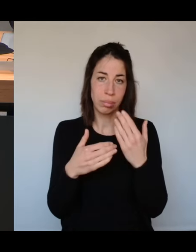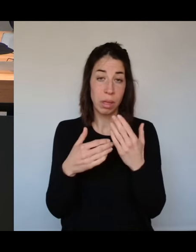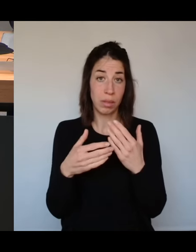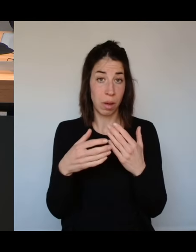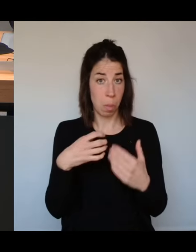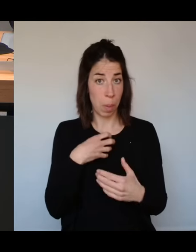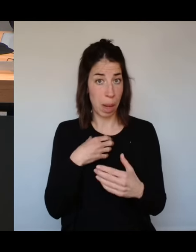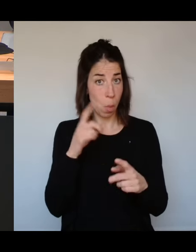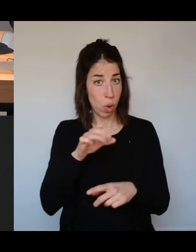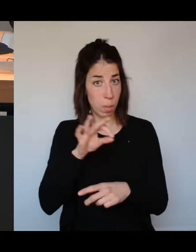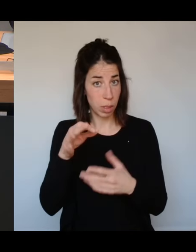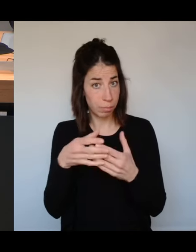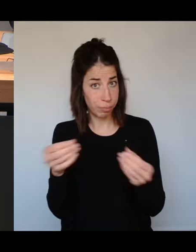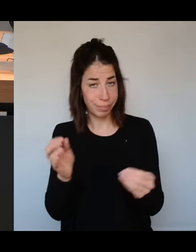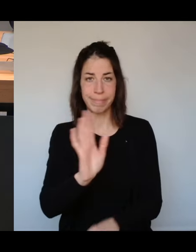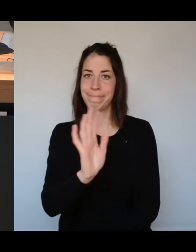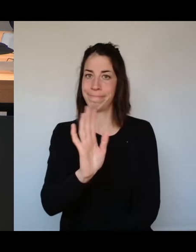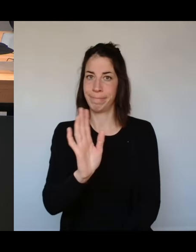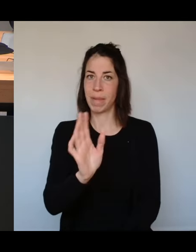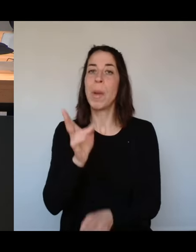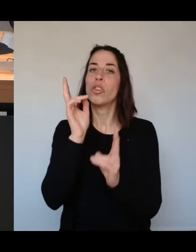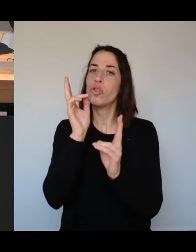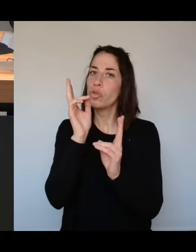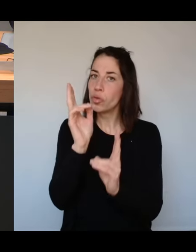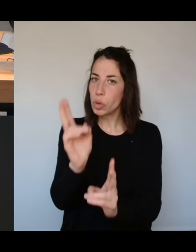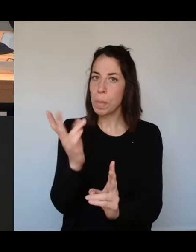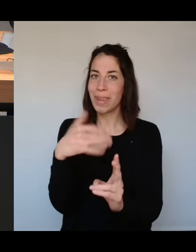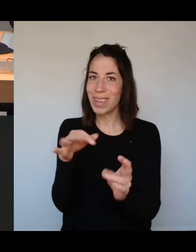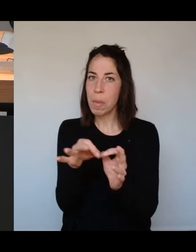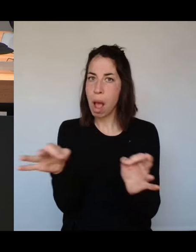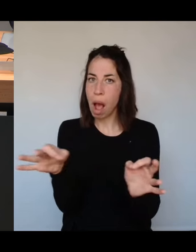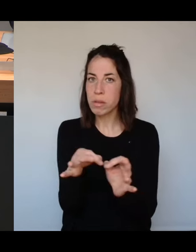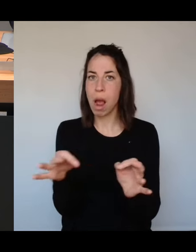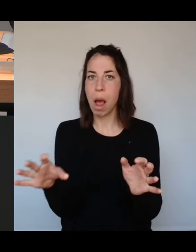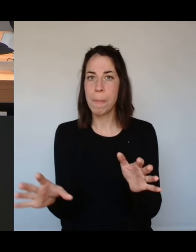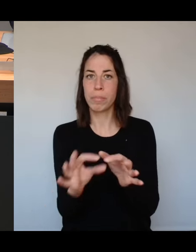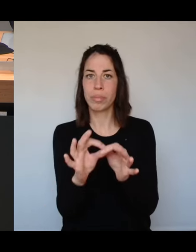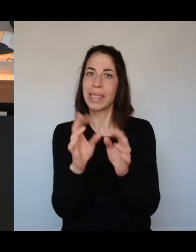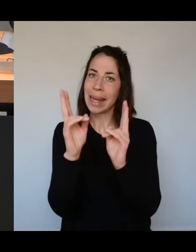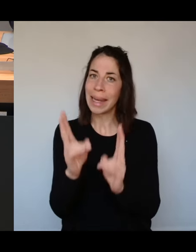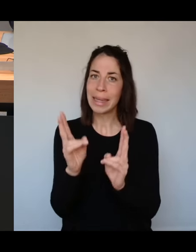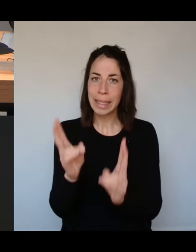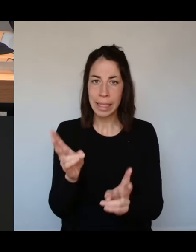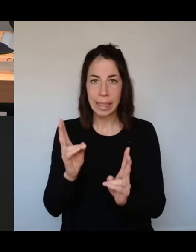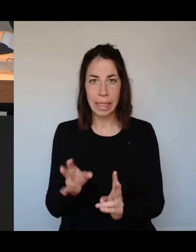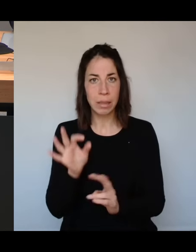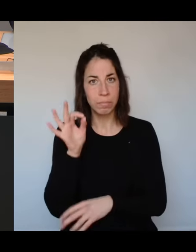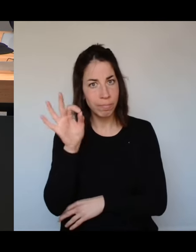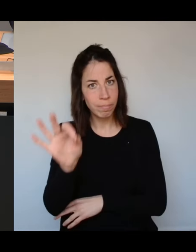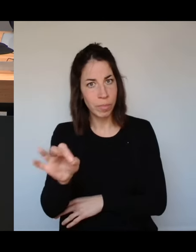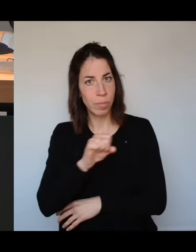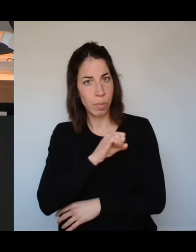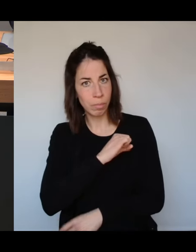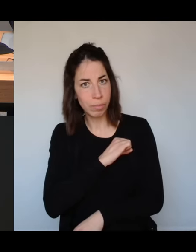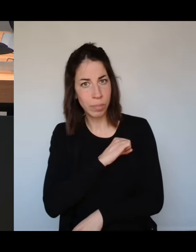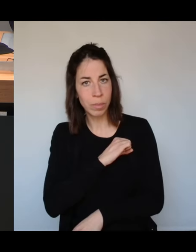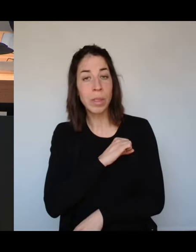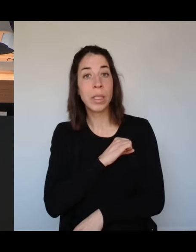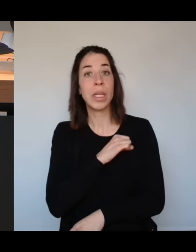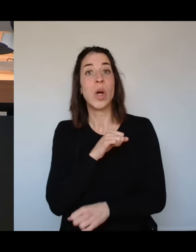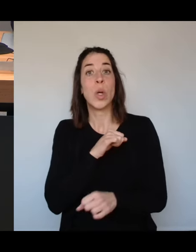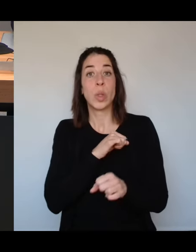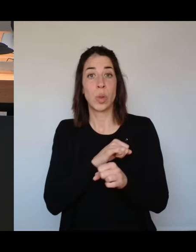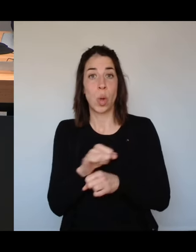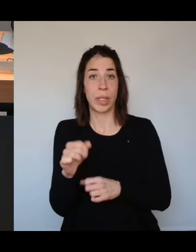solche Maßnahmen sind, die richtig sein können, die gut sein können, dass wir aber eben auch feststellen müssen, dass wir in vielen Grünanlagen in Berlin